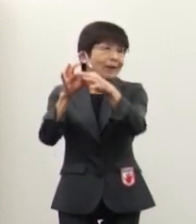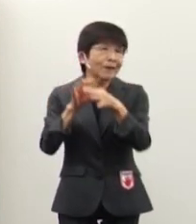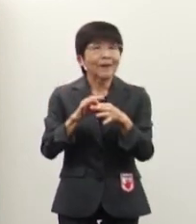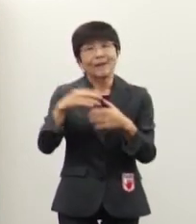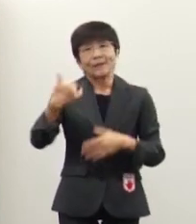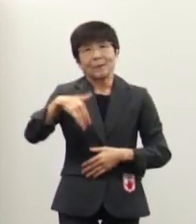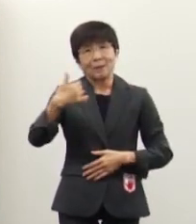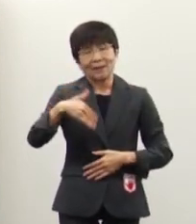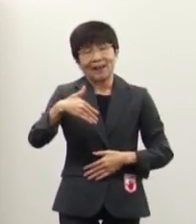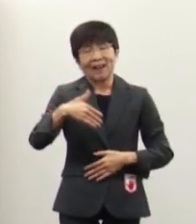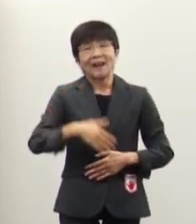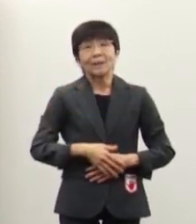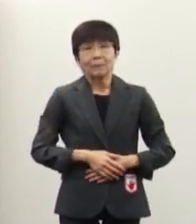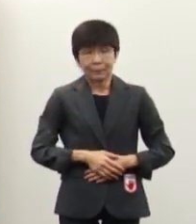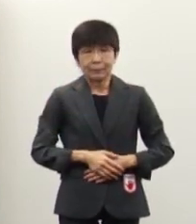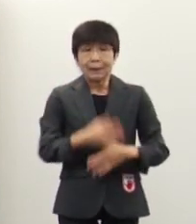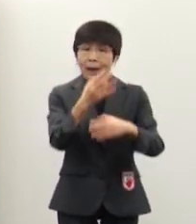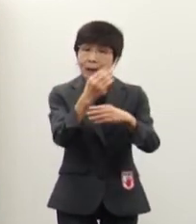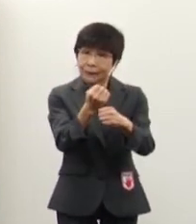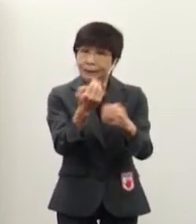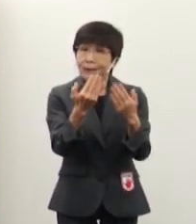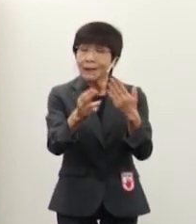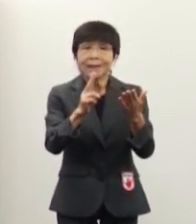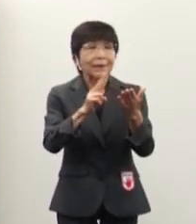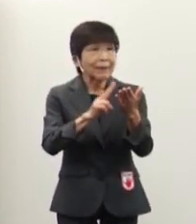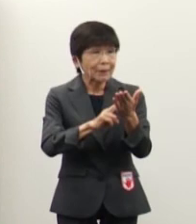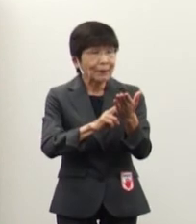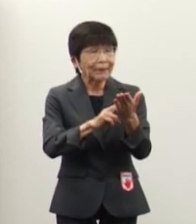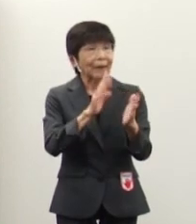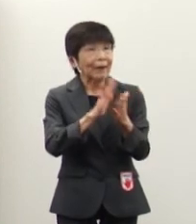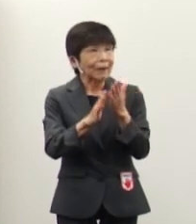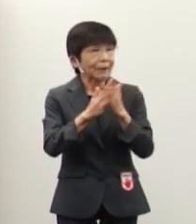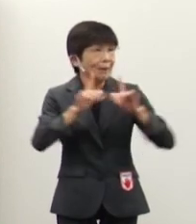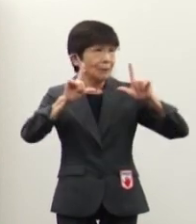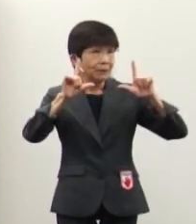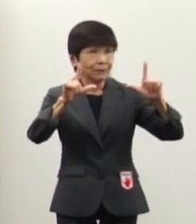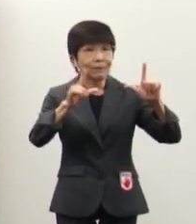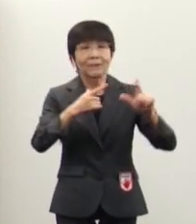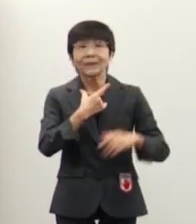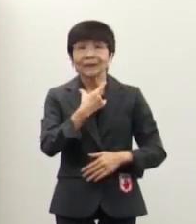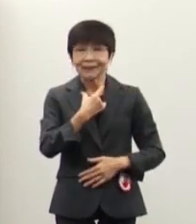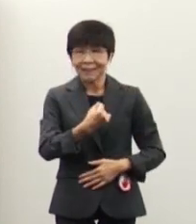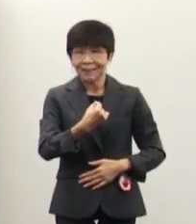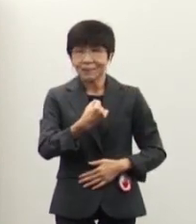連絡指示がありませんので判明次第県民の皆様にお知らせしたいと存じます。